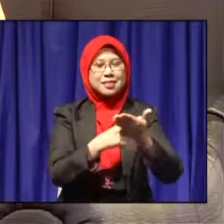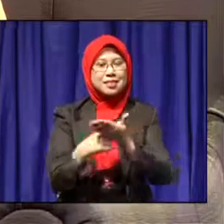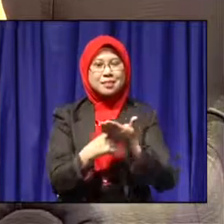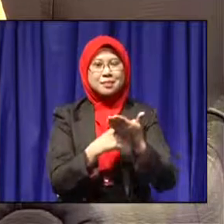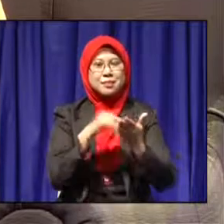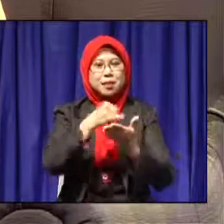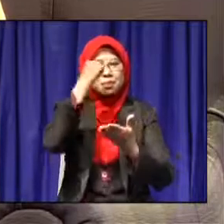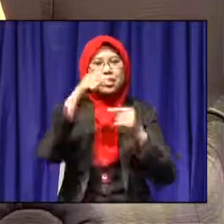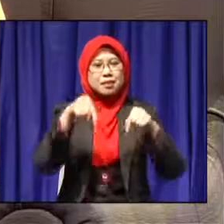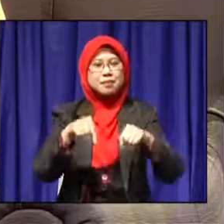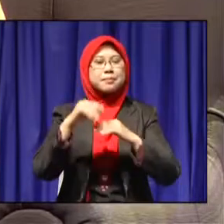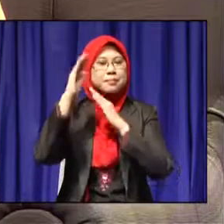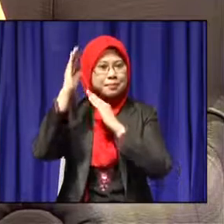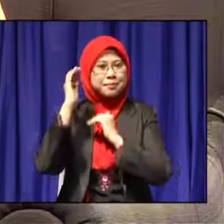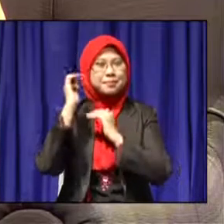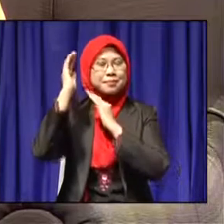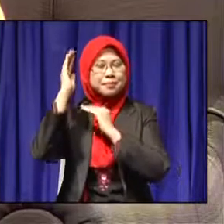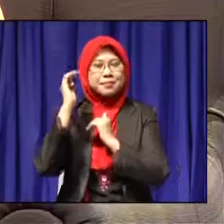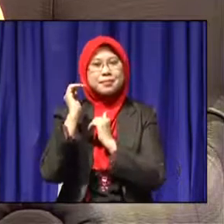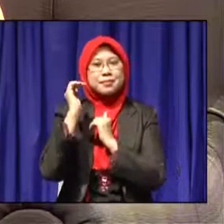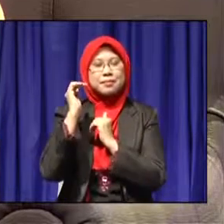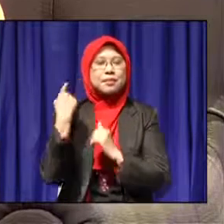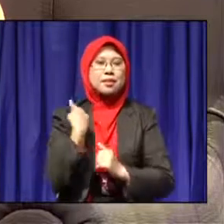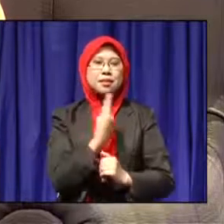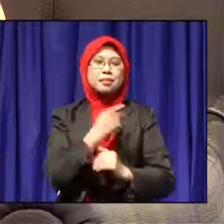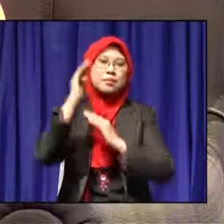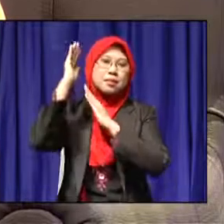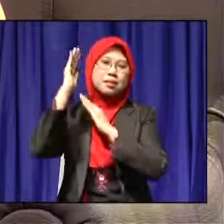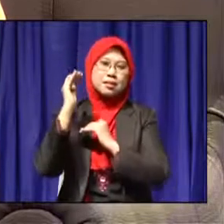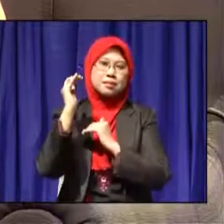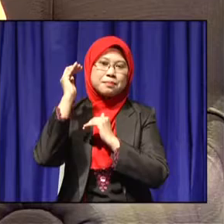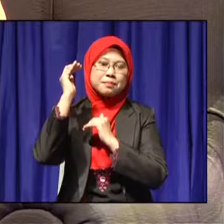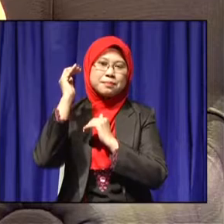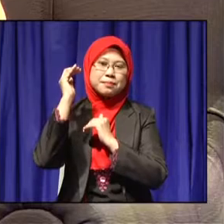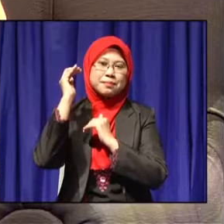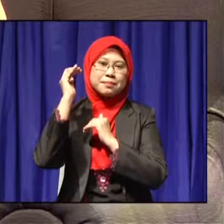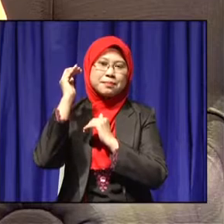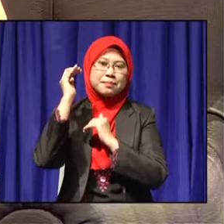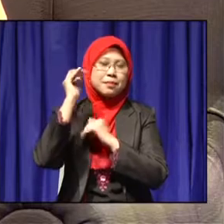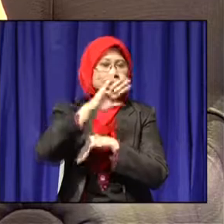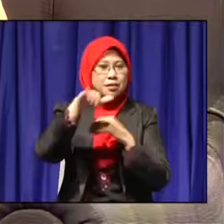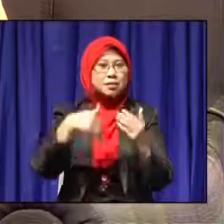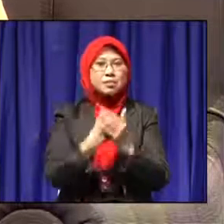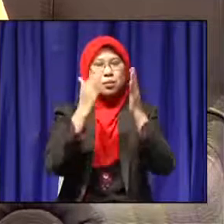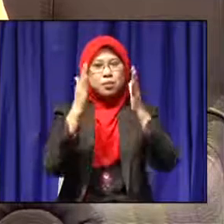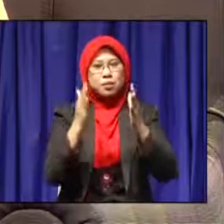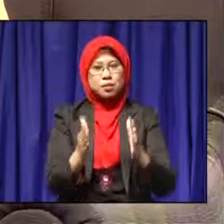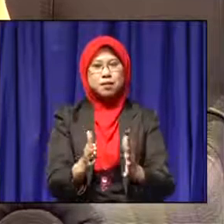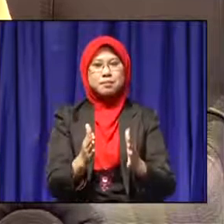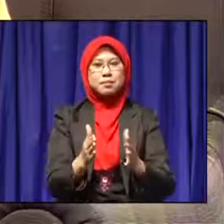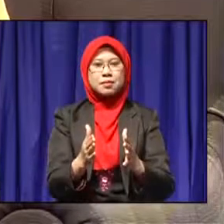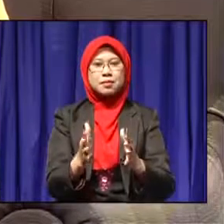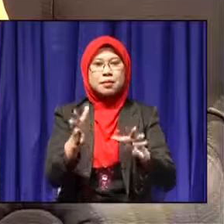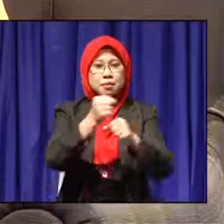ini kita bahas ra kita berharaplah agar m semua pihak mendapat maklumat